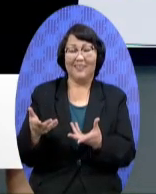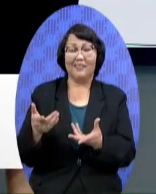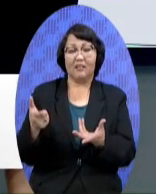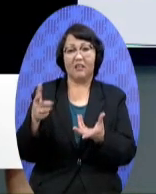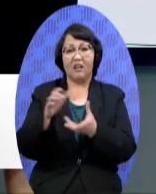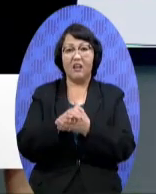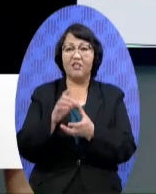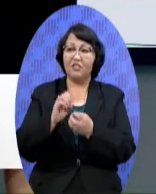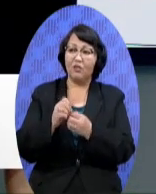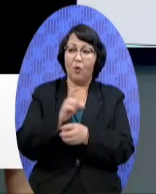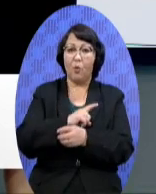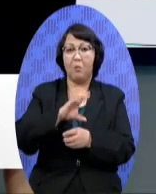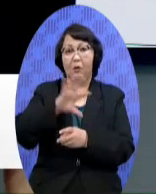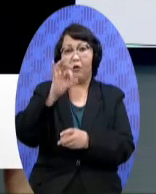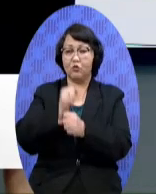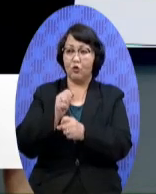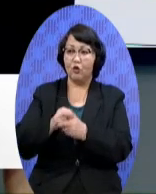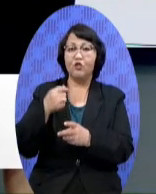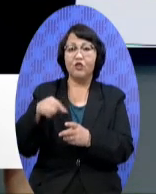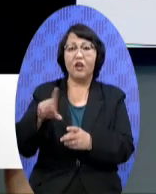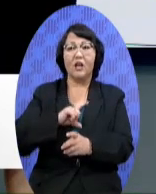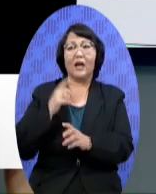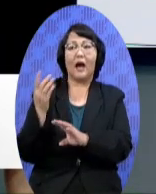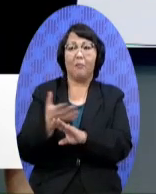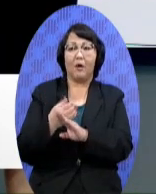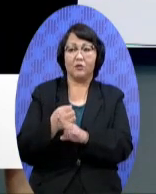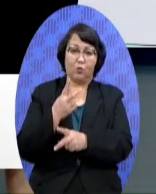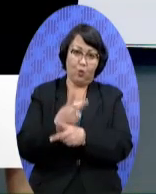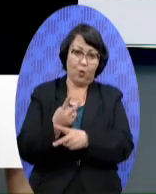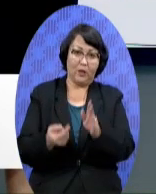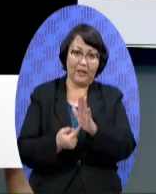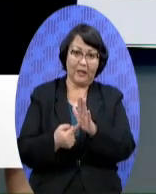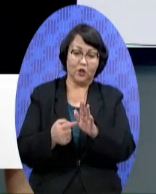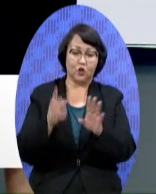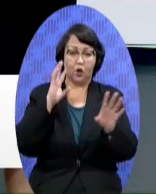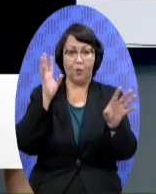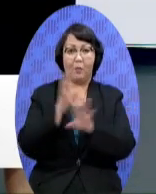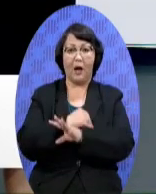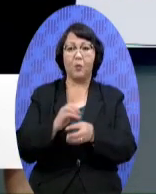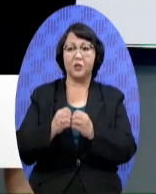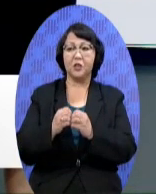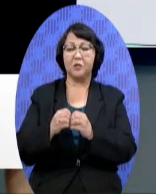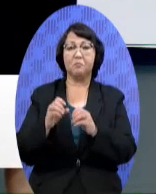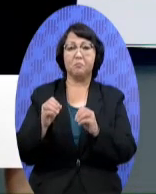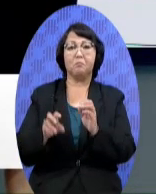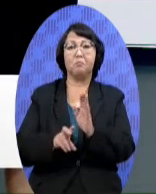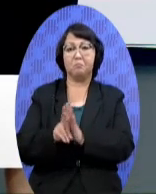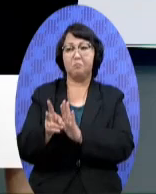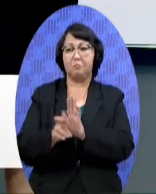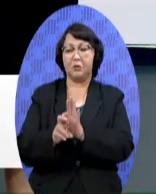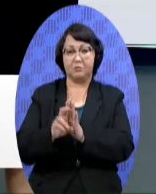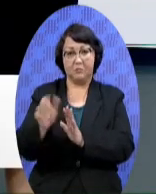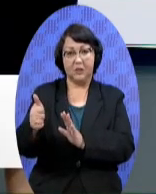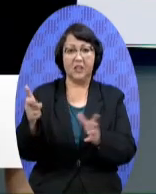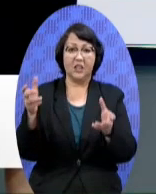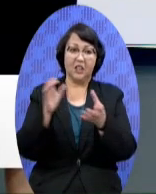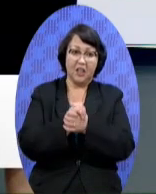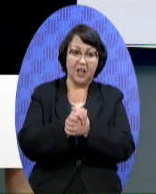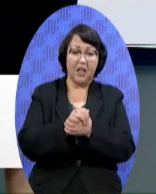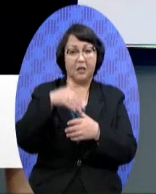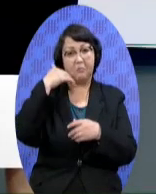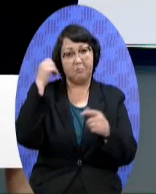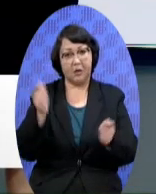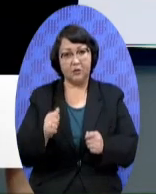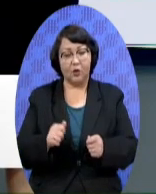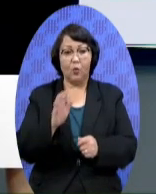одоо эрх ашигыг хамгаалах чиглэлсэн зохицуулалт бол бий болж байгаа гэсэн ийм мэдээллийг өгч байгаа юм. За ингэснээр бол одоо гэрэт малчин, хүүхэд